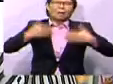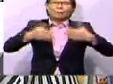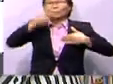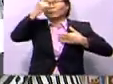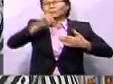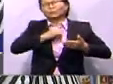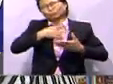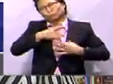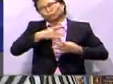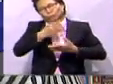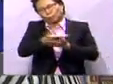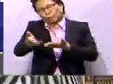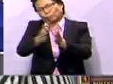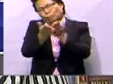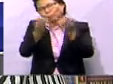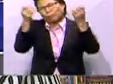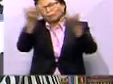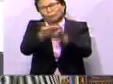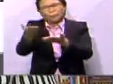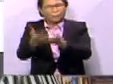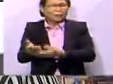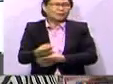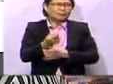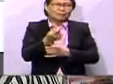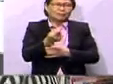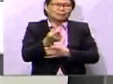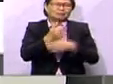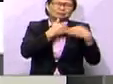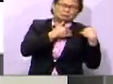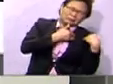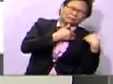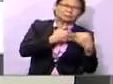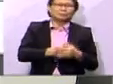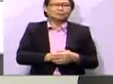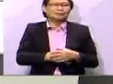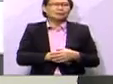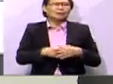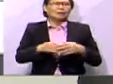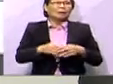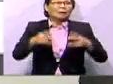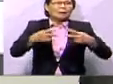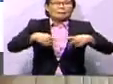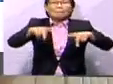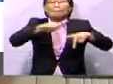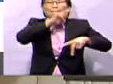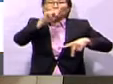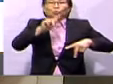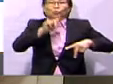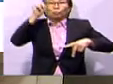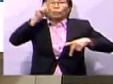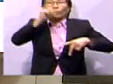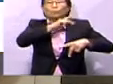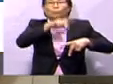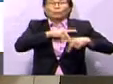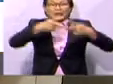membeli buku. Sebeli-beli banyak, still harga dia tak berden. Bagi pengusaha kedai buku Muhammad Iskandar Sultan, sifar